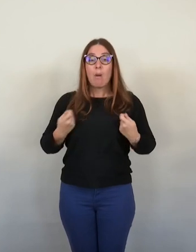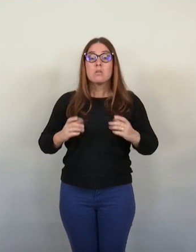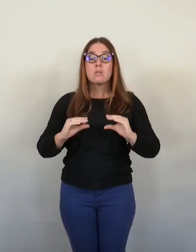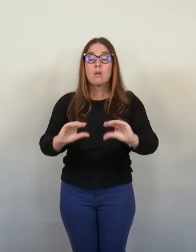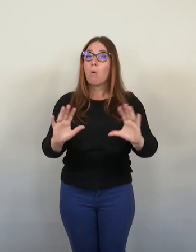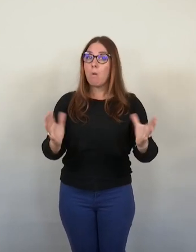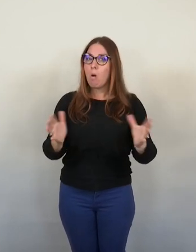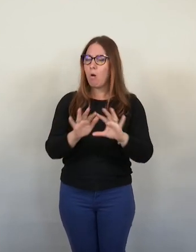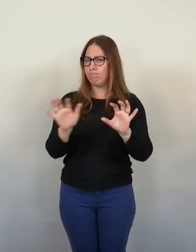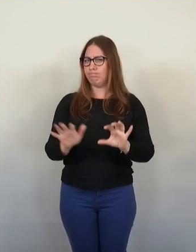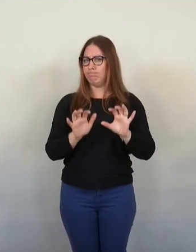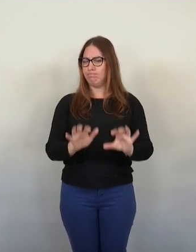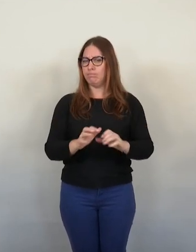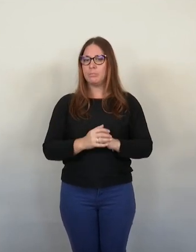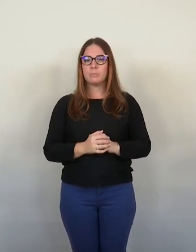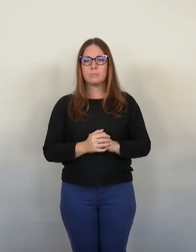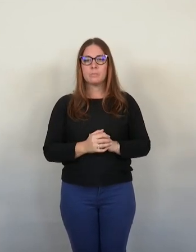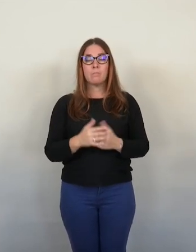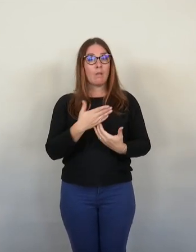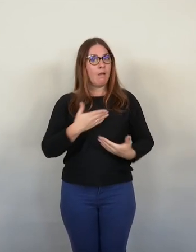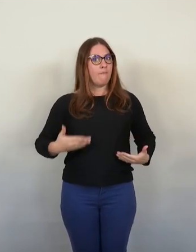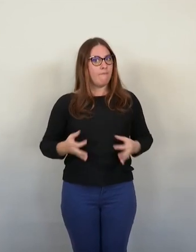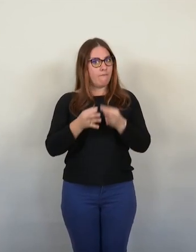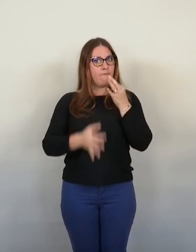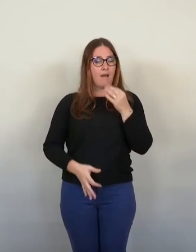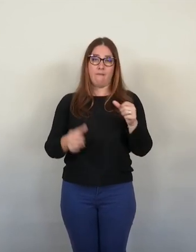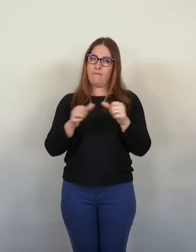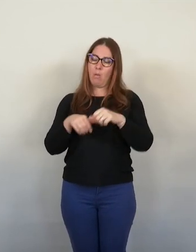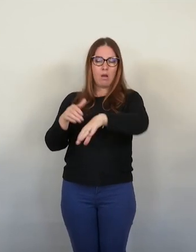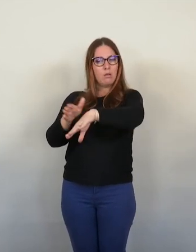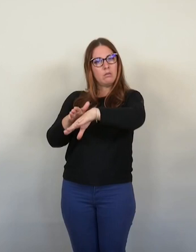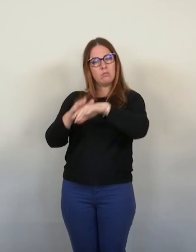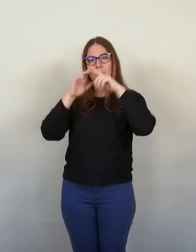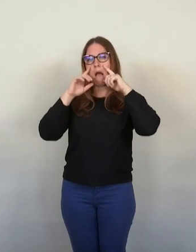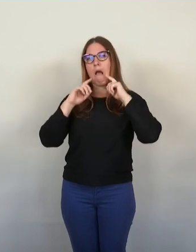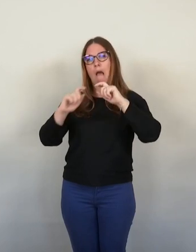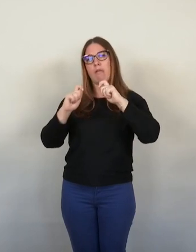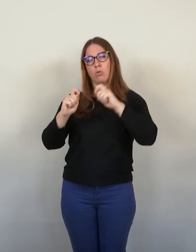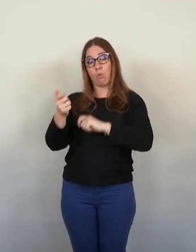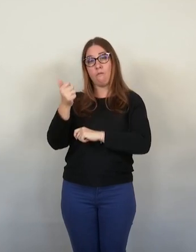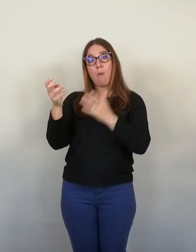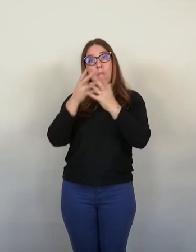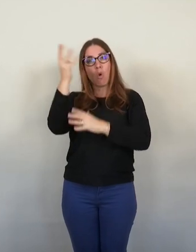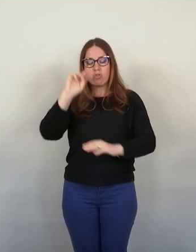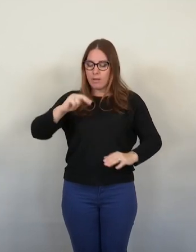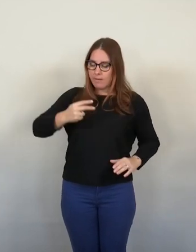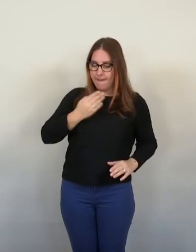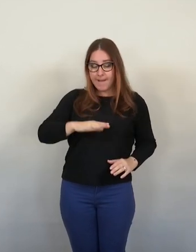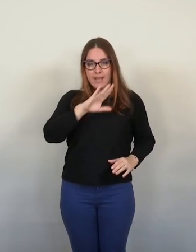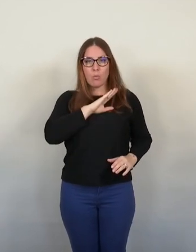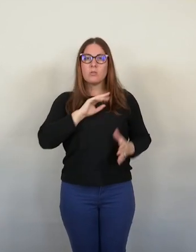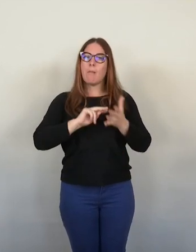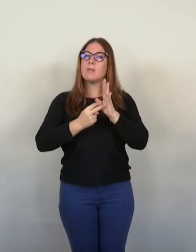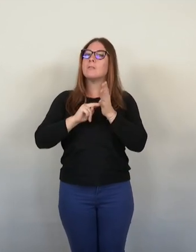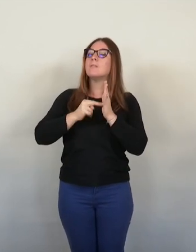j'aimerais j'aimerais conclure mon intervention en vous invitant à la prudence et en faisant appel à votre sens des responsabilités vis-à-vis de ce projet la ville de